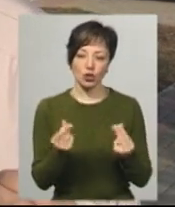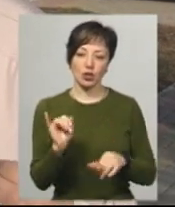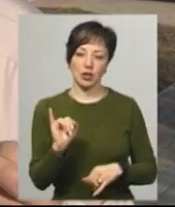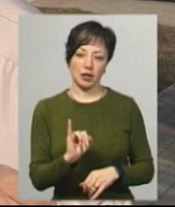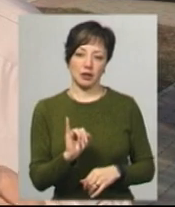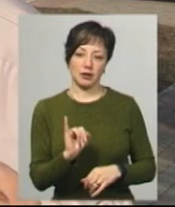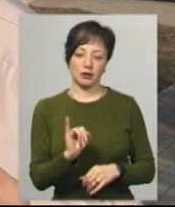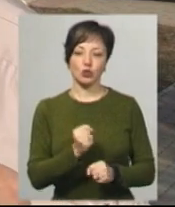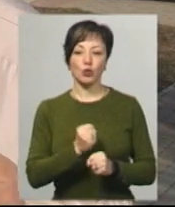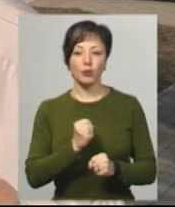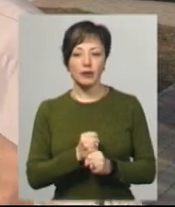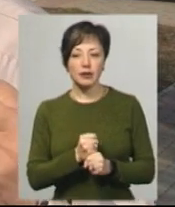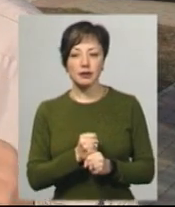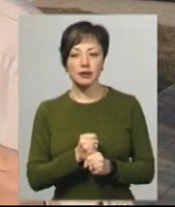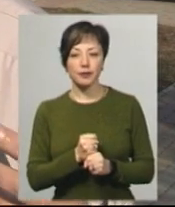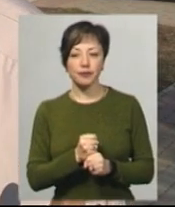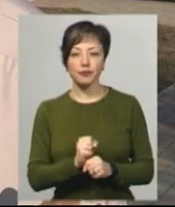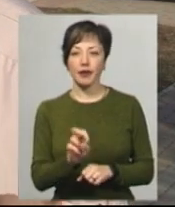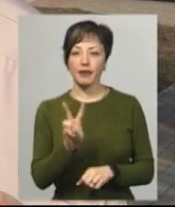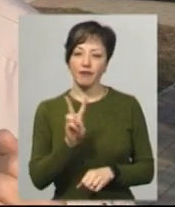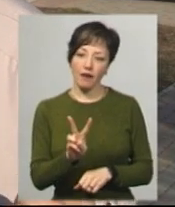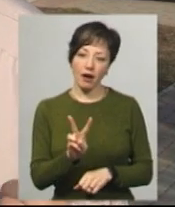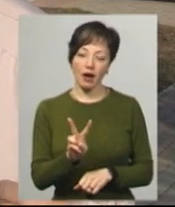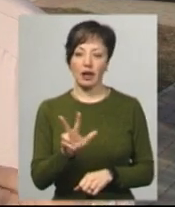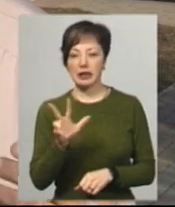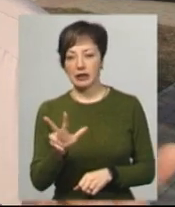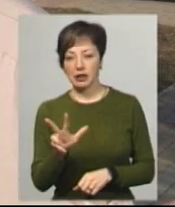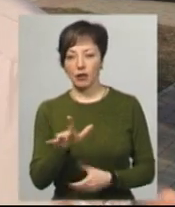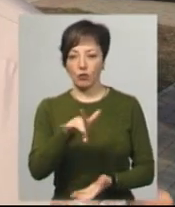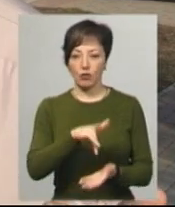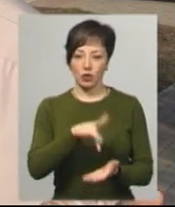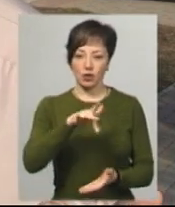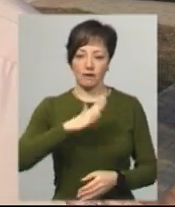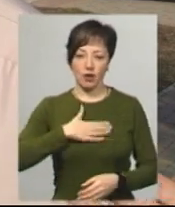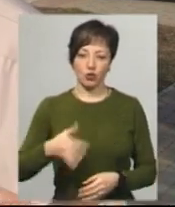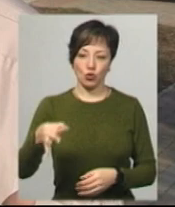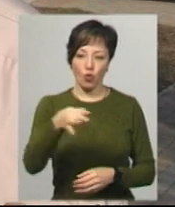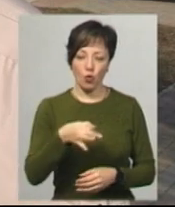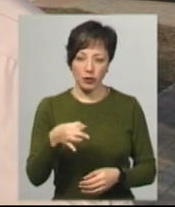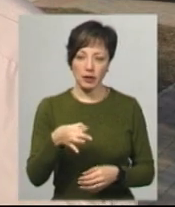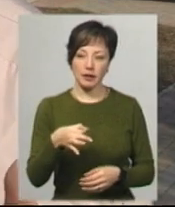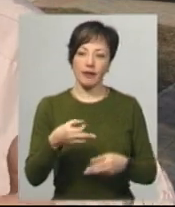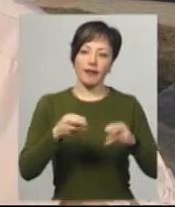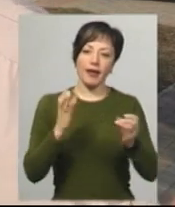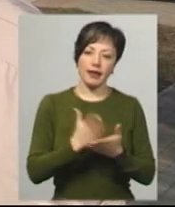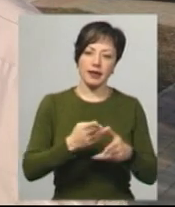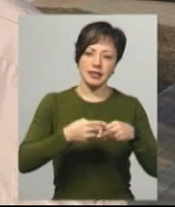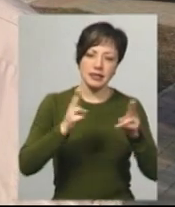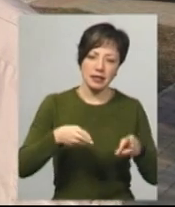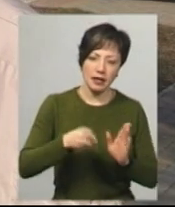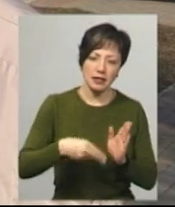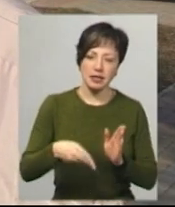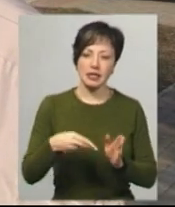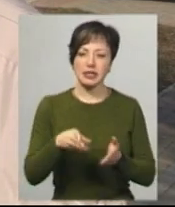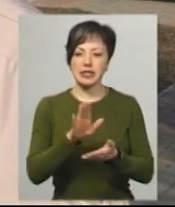і зробити 2-3 пункти в нашій області, де є залізниця, де є